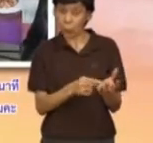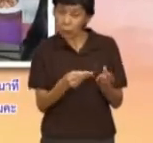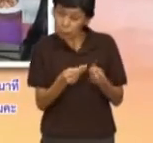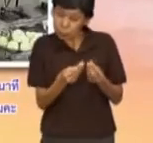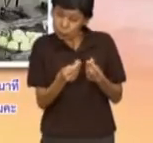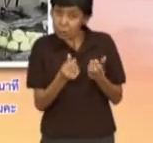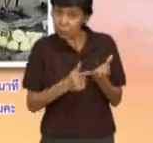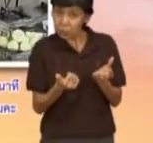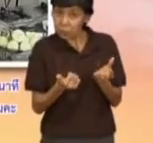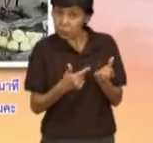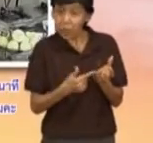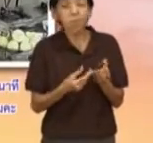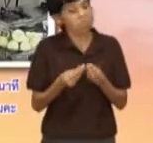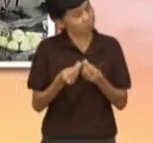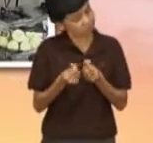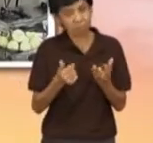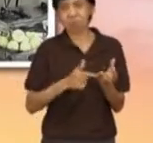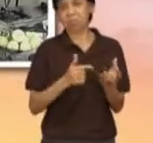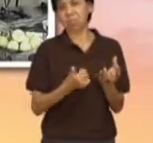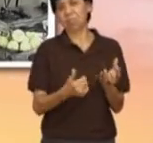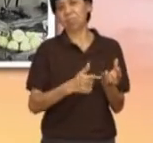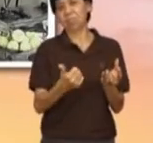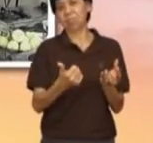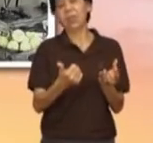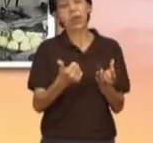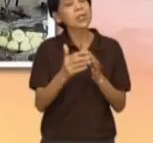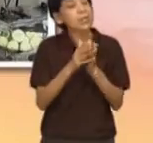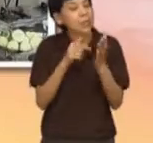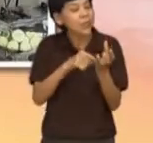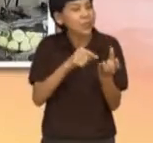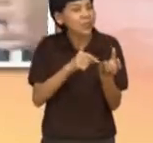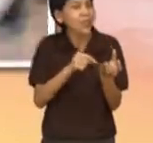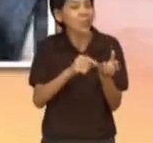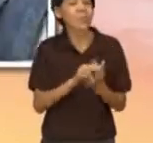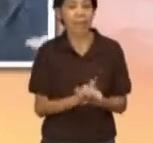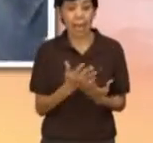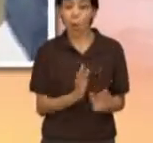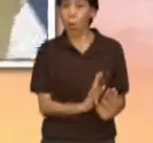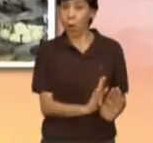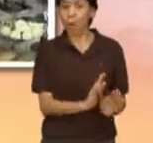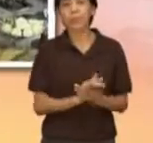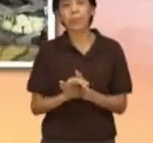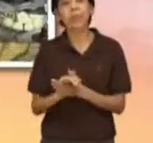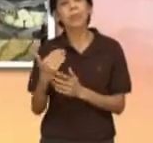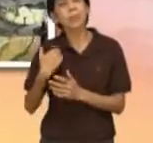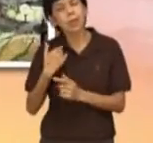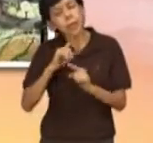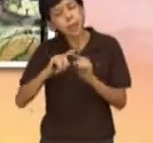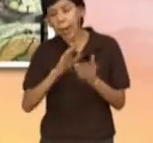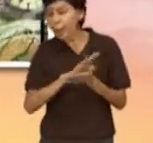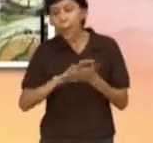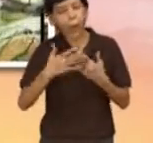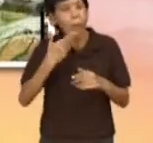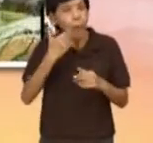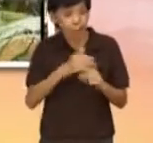นาดไหนนี่ละเอียดพอไหมคะอาจารย ์ละเอียดแล้วค ่ ะ ละเอียดแล้วนะคะก็จะสีสันก็จะเป็นแบบนี้นะคะและส่วนประกอบของเครื่องแกงเราก็ได้แล้วนะ